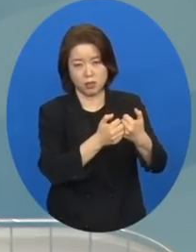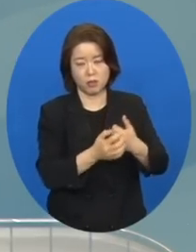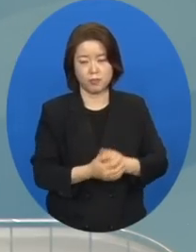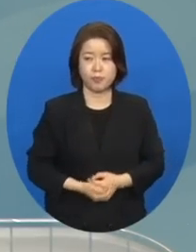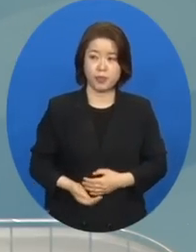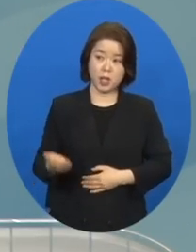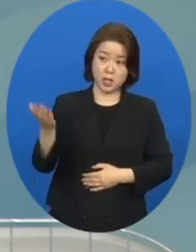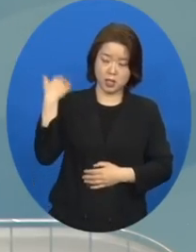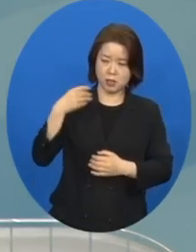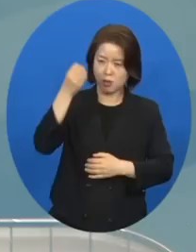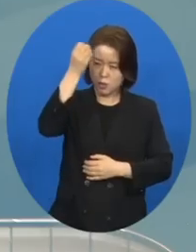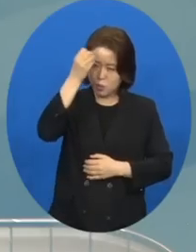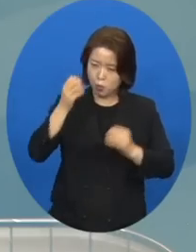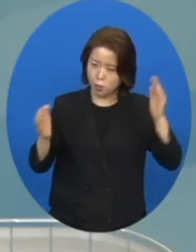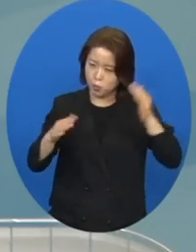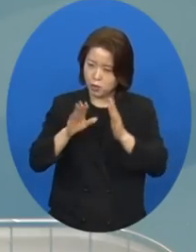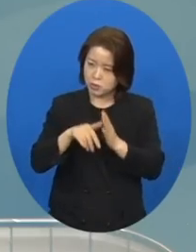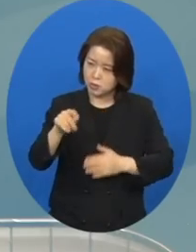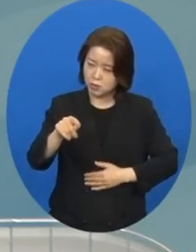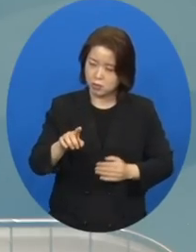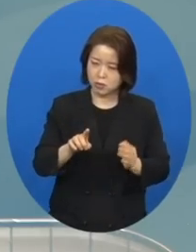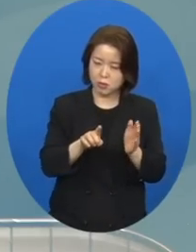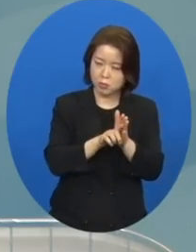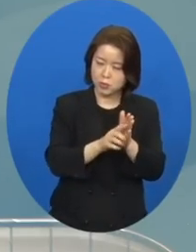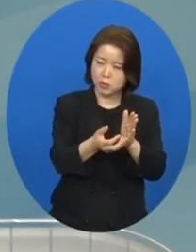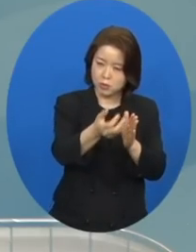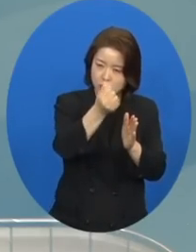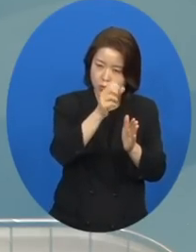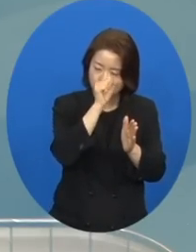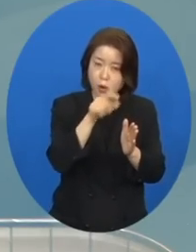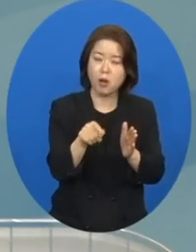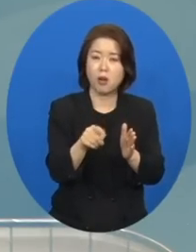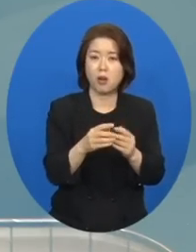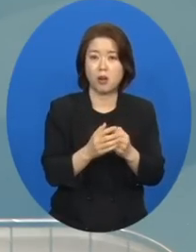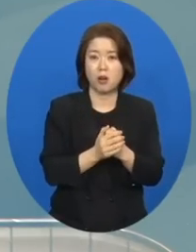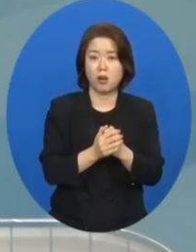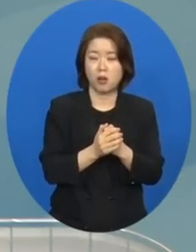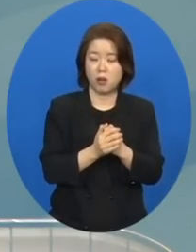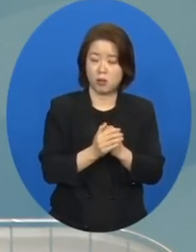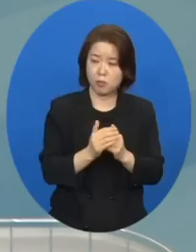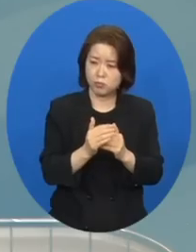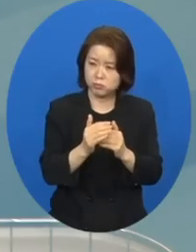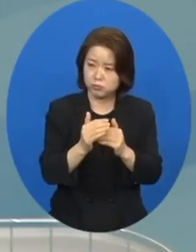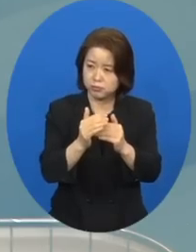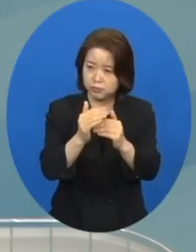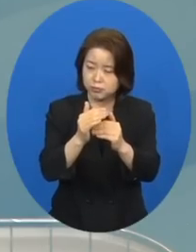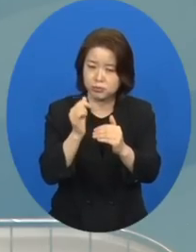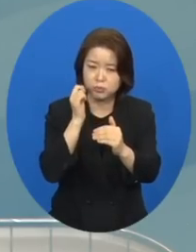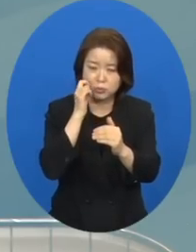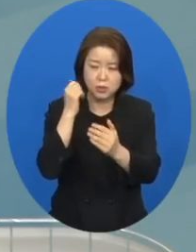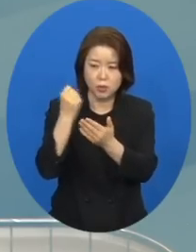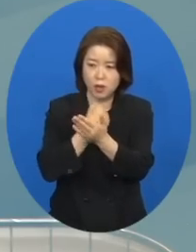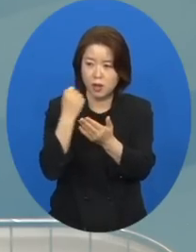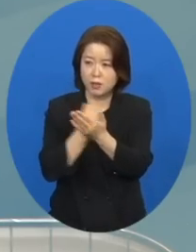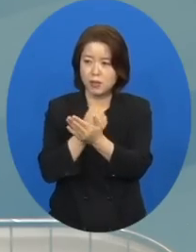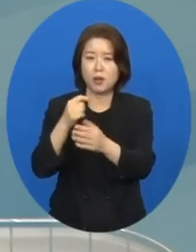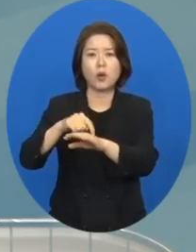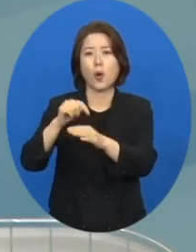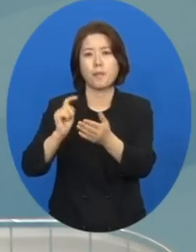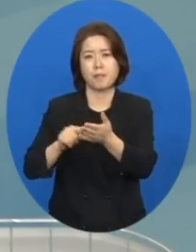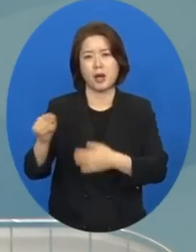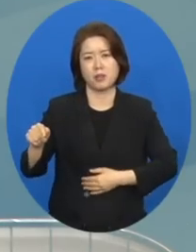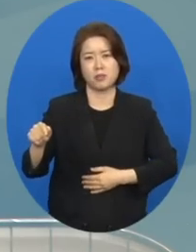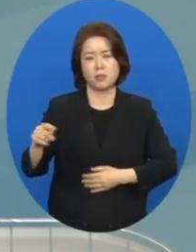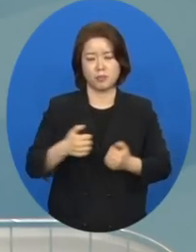갖게 되었으면 믿음을 가졌을 텐데 같이 못 그렇게 살아가는 안타까운 그런 마음을 놓고